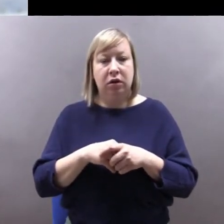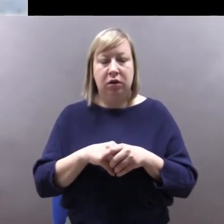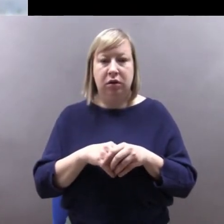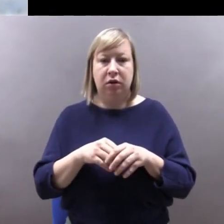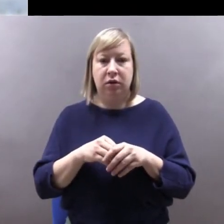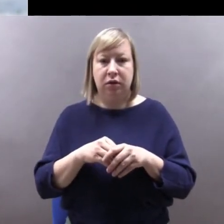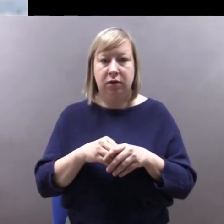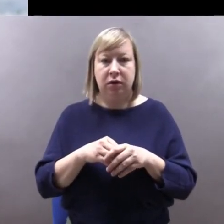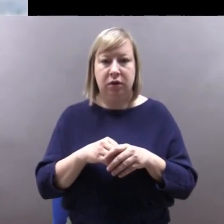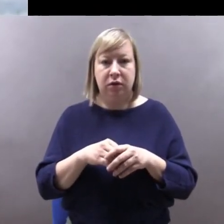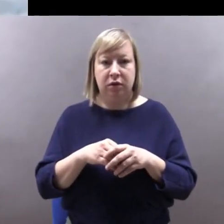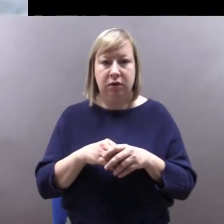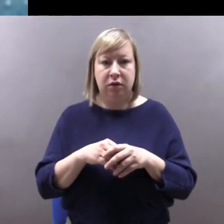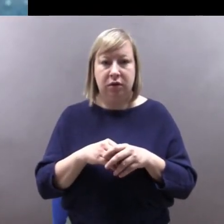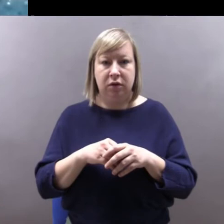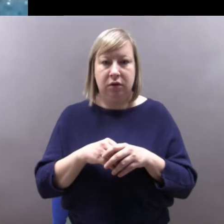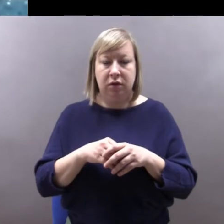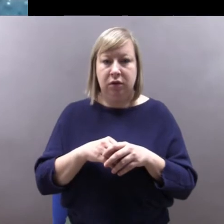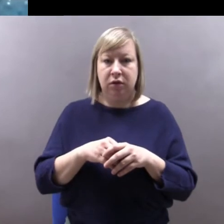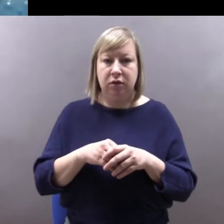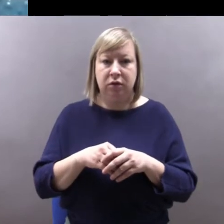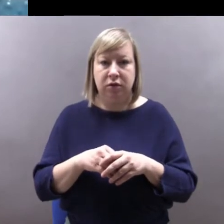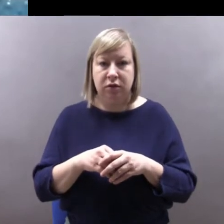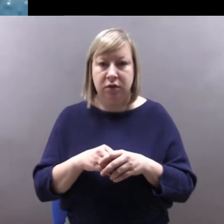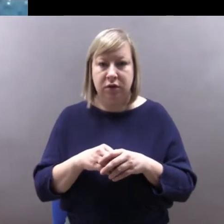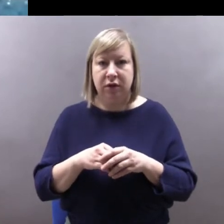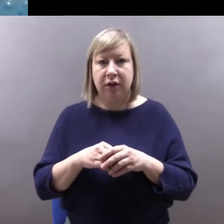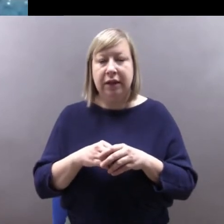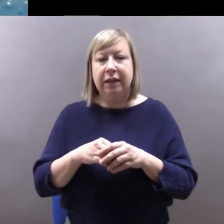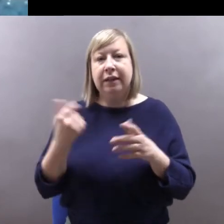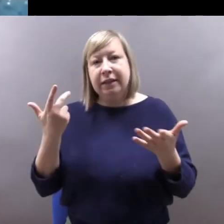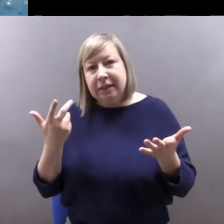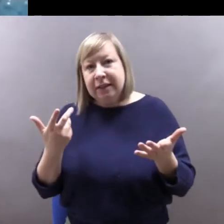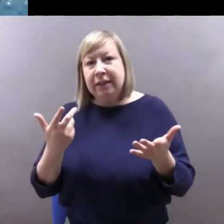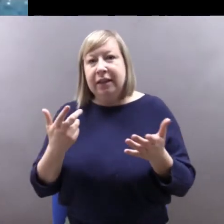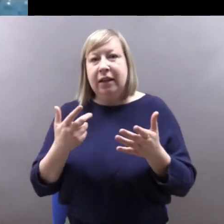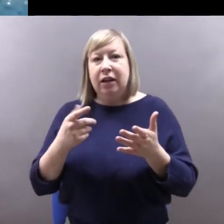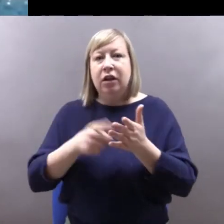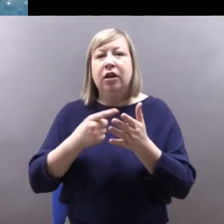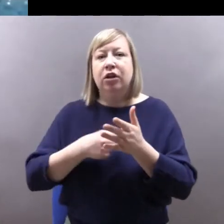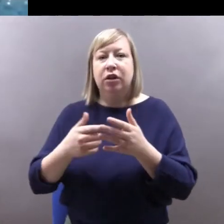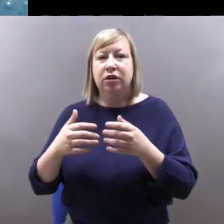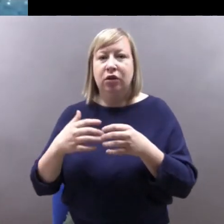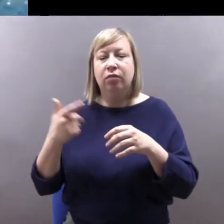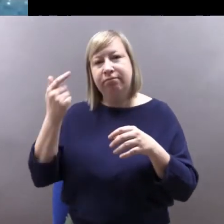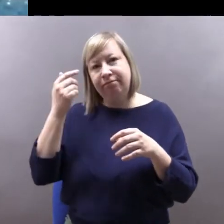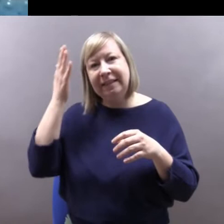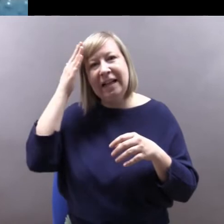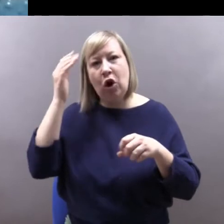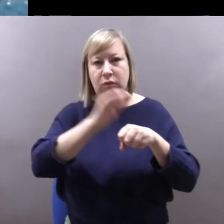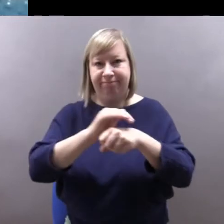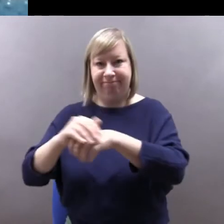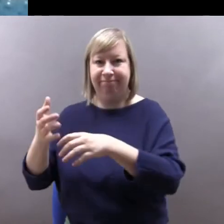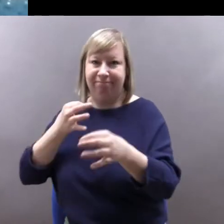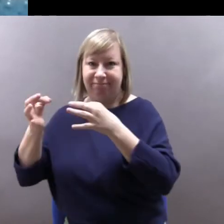to potem długo ja zazwyczaj pytam znajomych, którzy byli w tym miejscu,